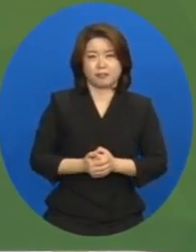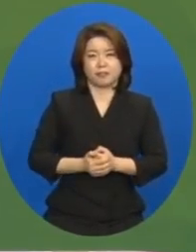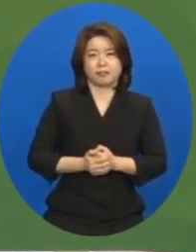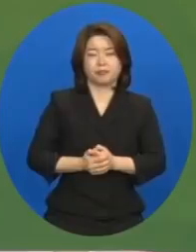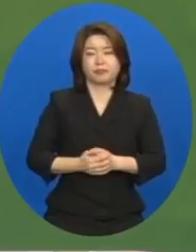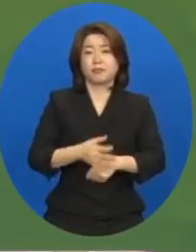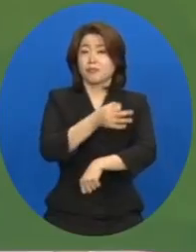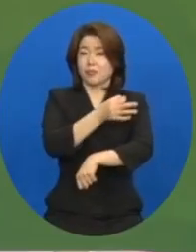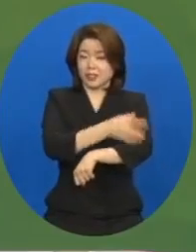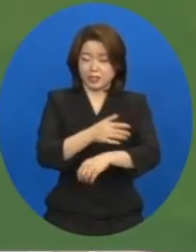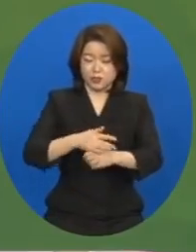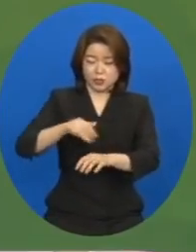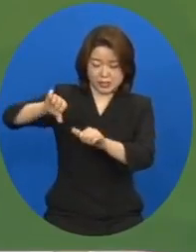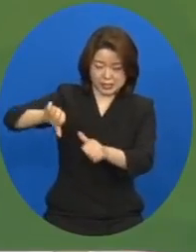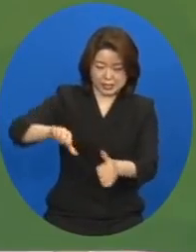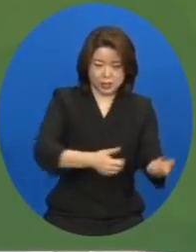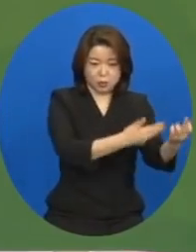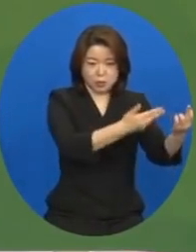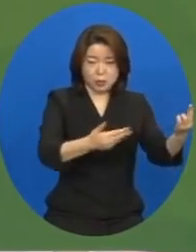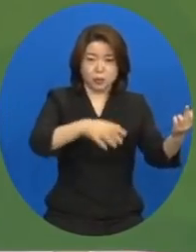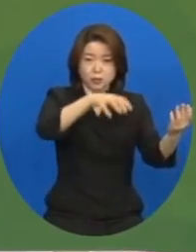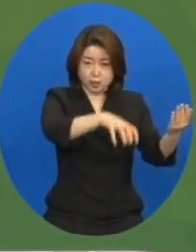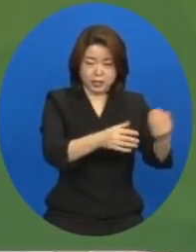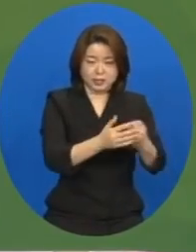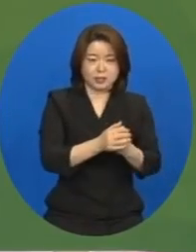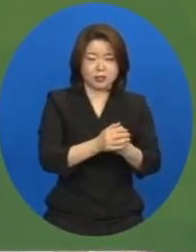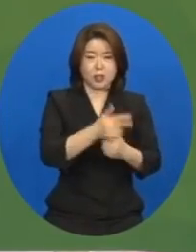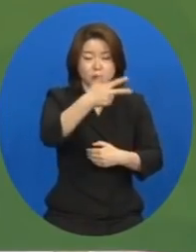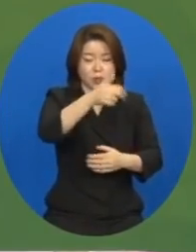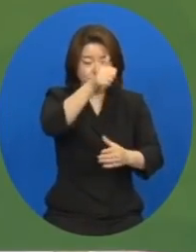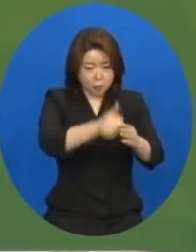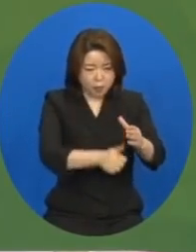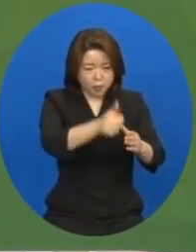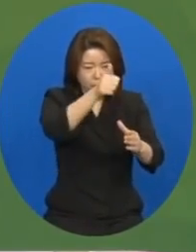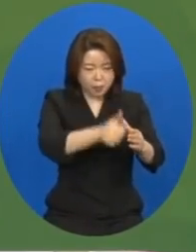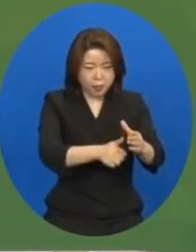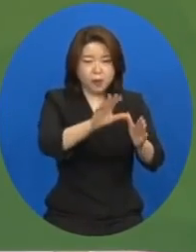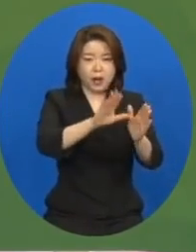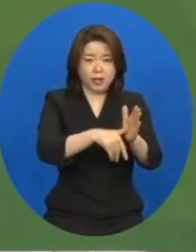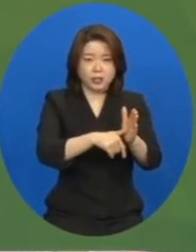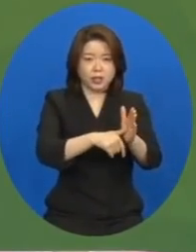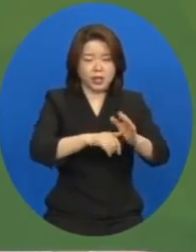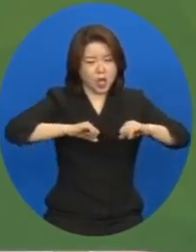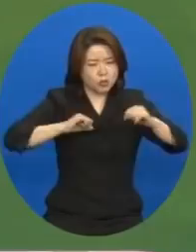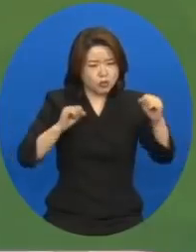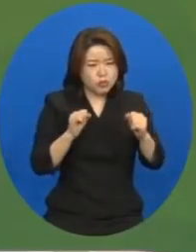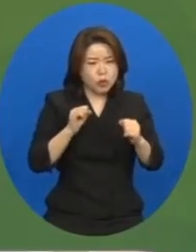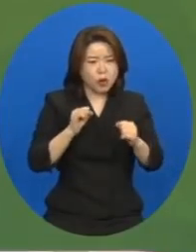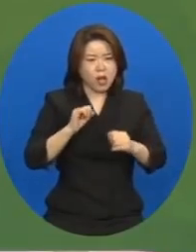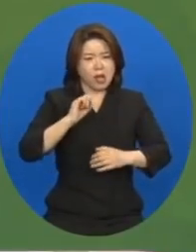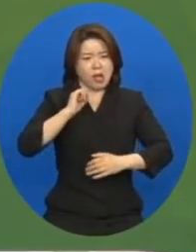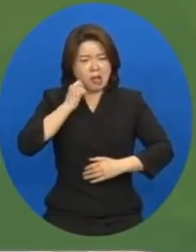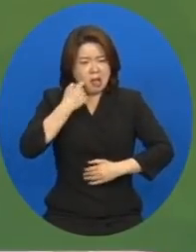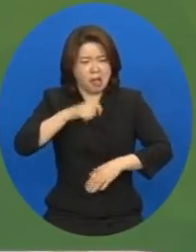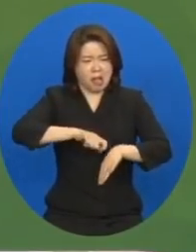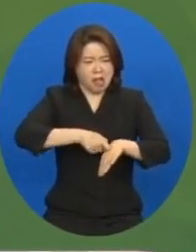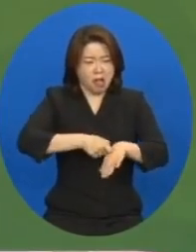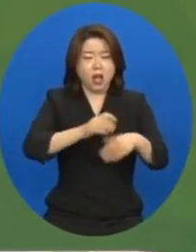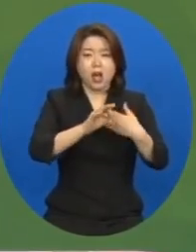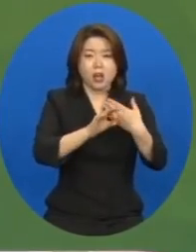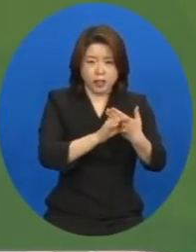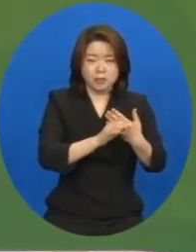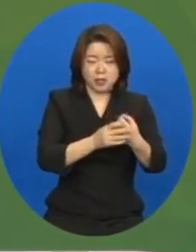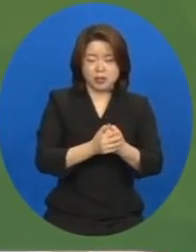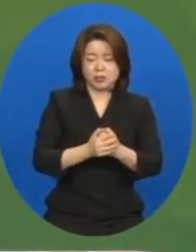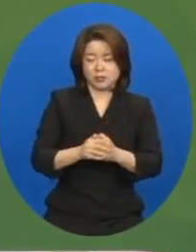단순히 요단강 가서 7번 목욕하는 것도 순종할 때는 이런 어려움이 있다면, 지금 여리고성을